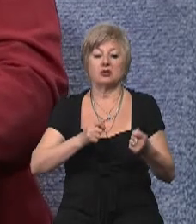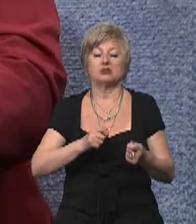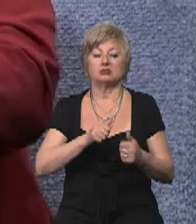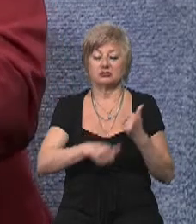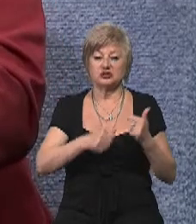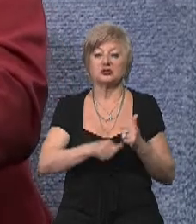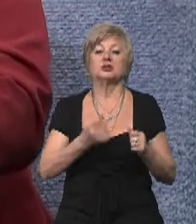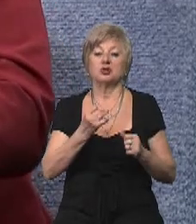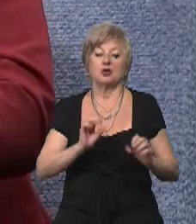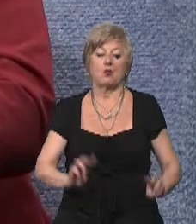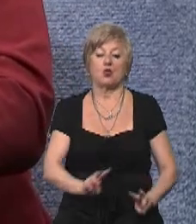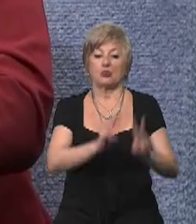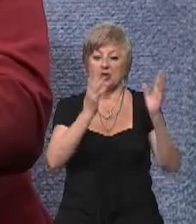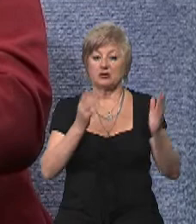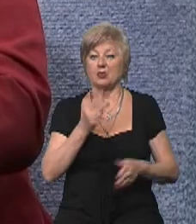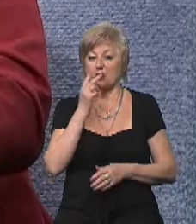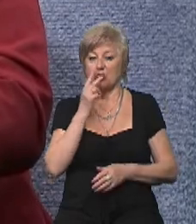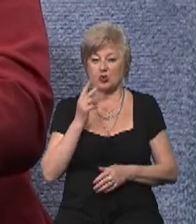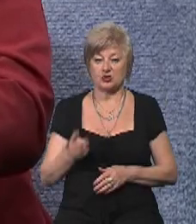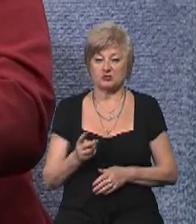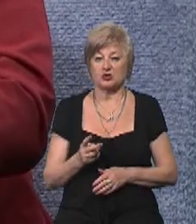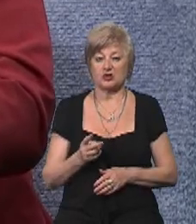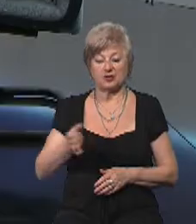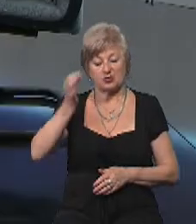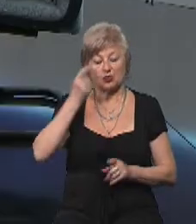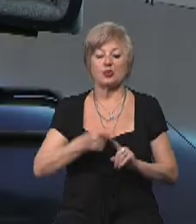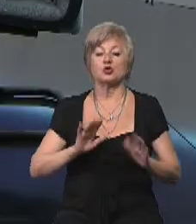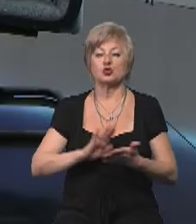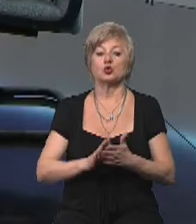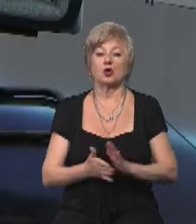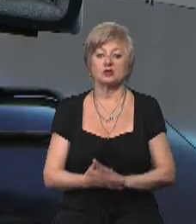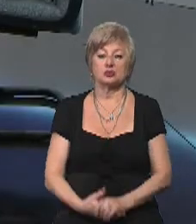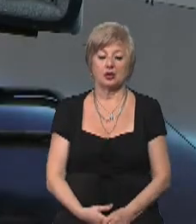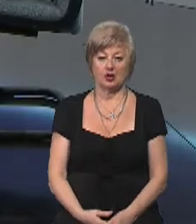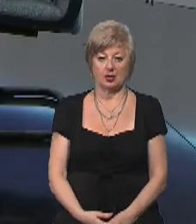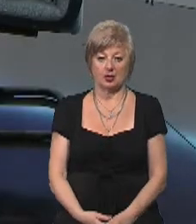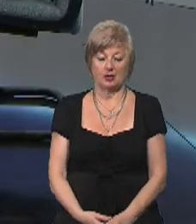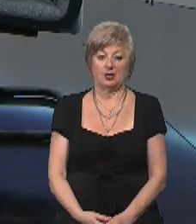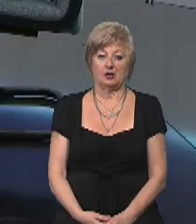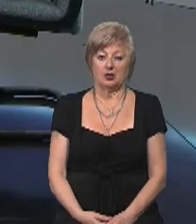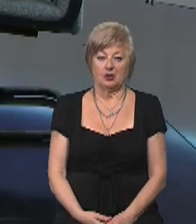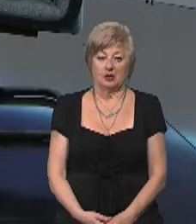жінку. Давайте глянемо на екрані, згадаємо ту ситуацію.